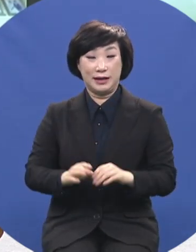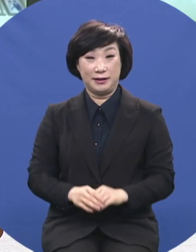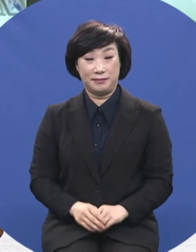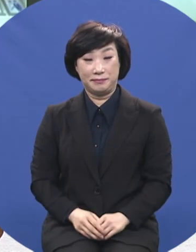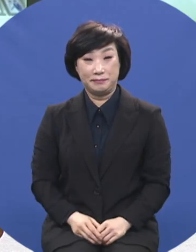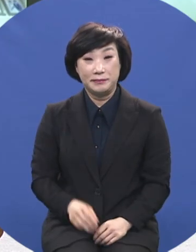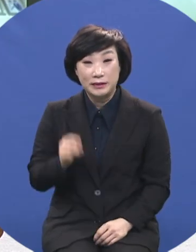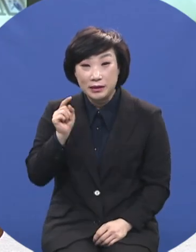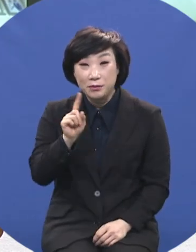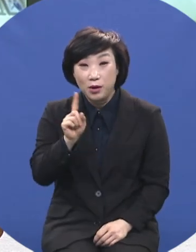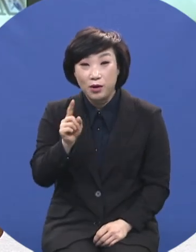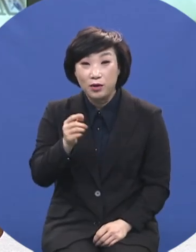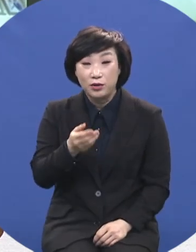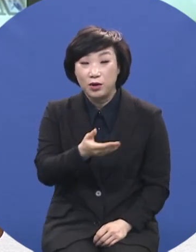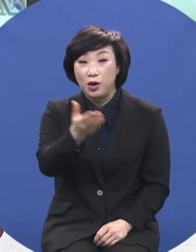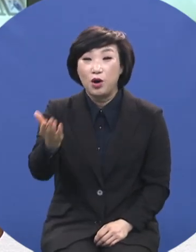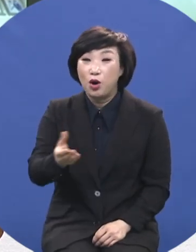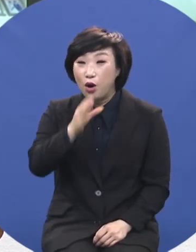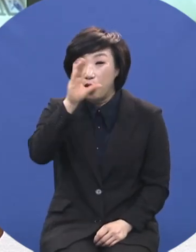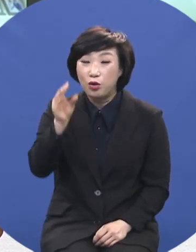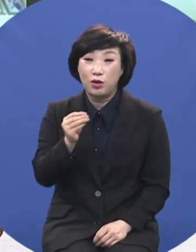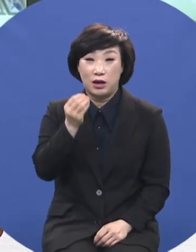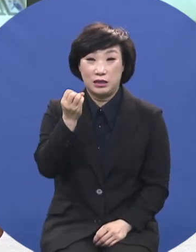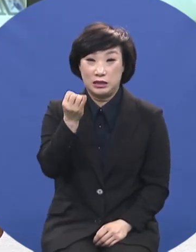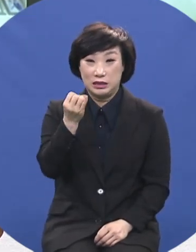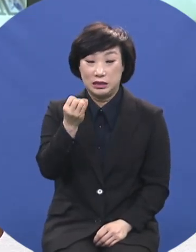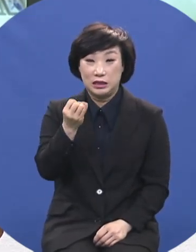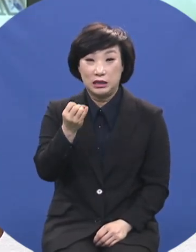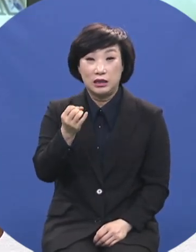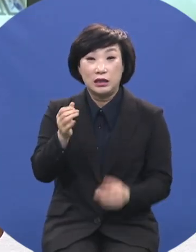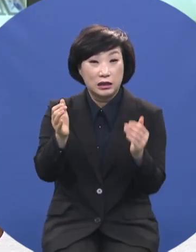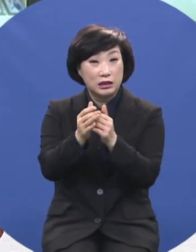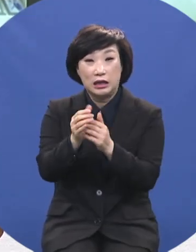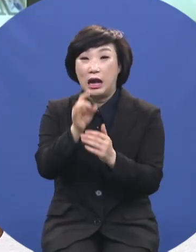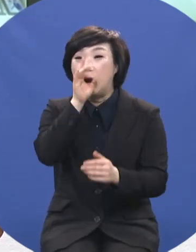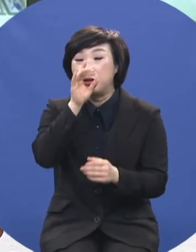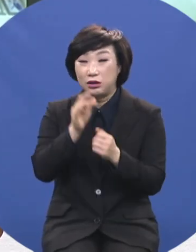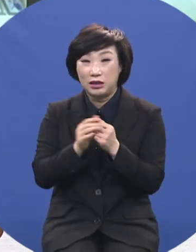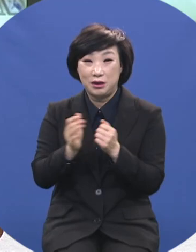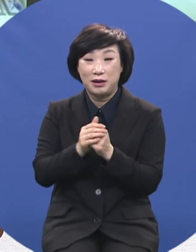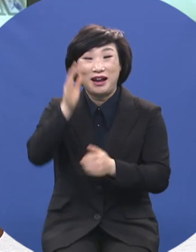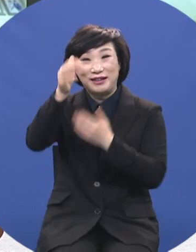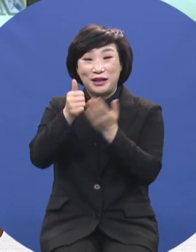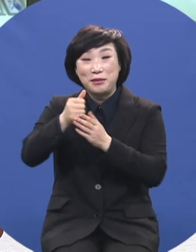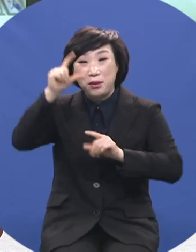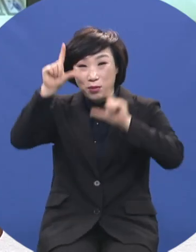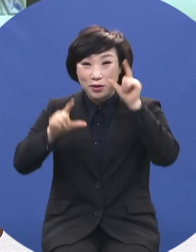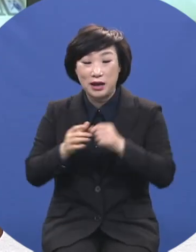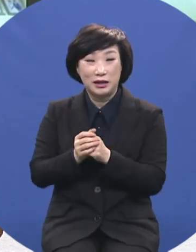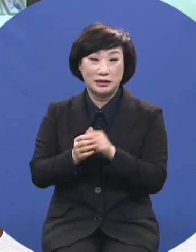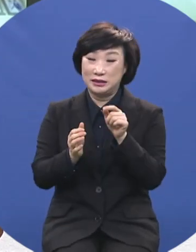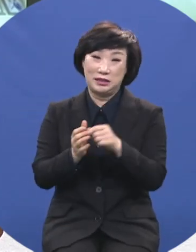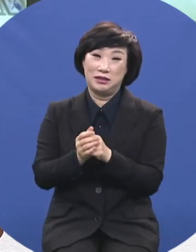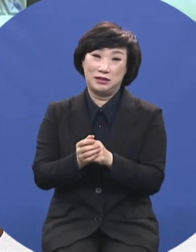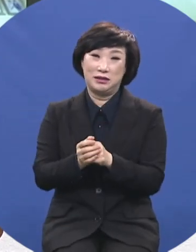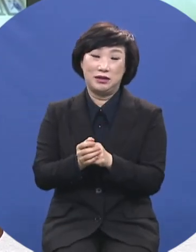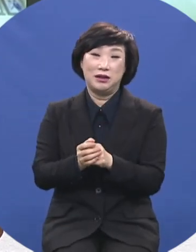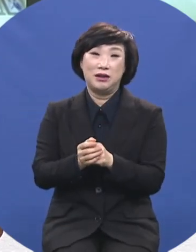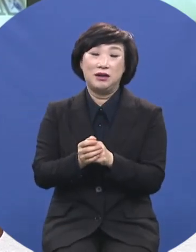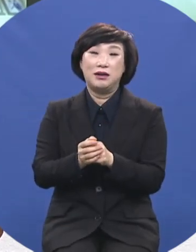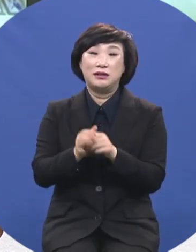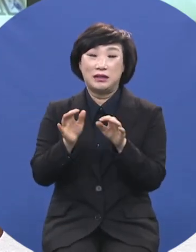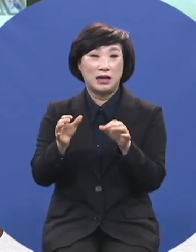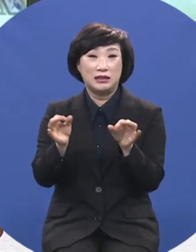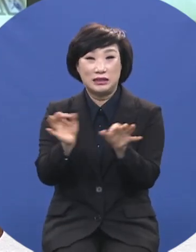다시 말해서 거룩한 종자가 종말이 오고 말아왔는 하나님의 형상이 무너져 버린다는 거예요.